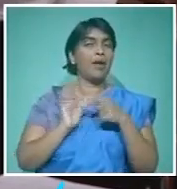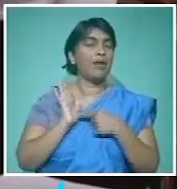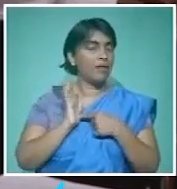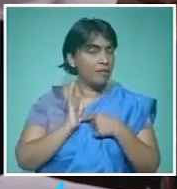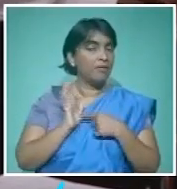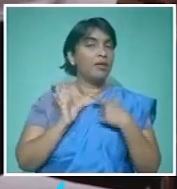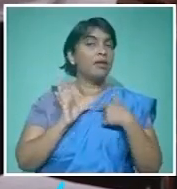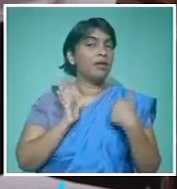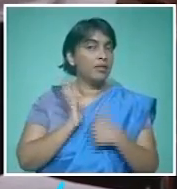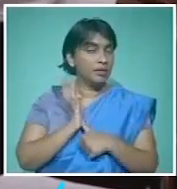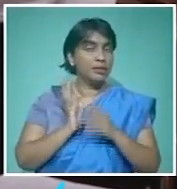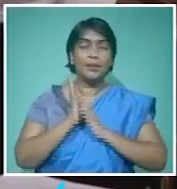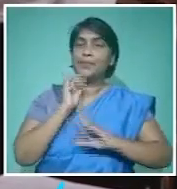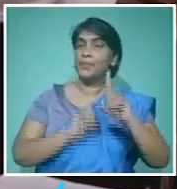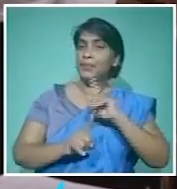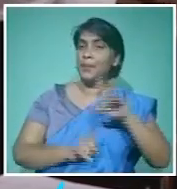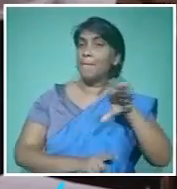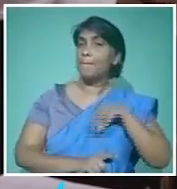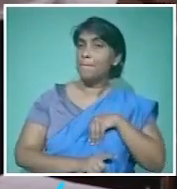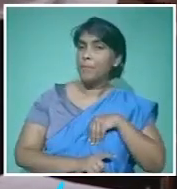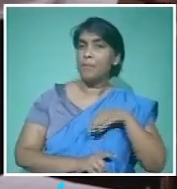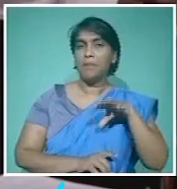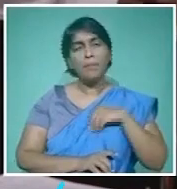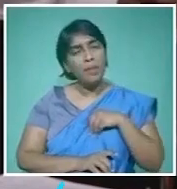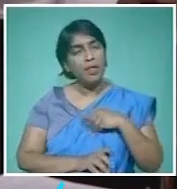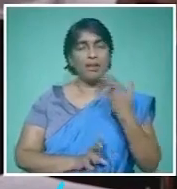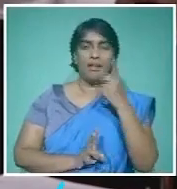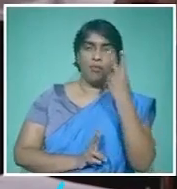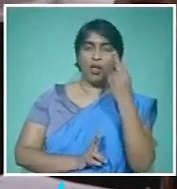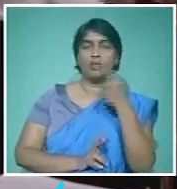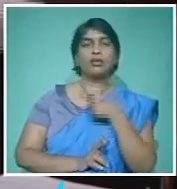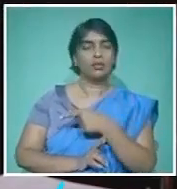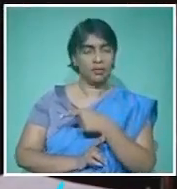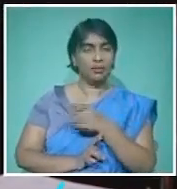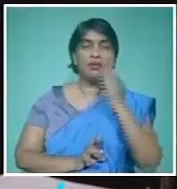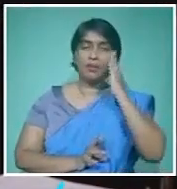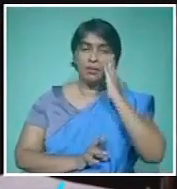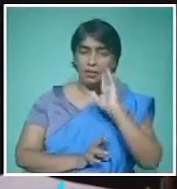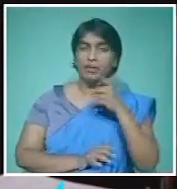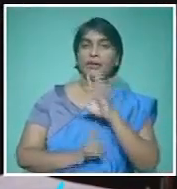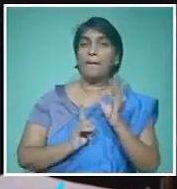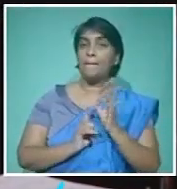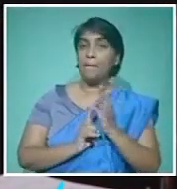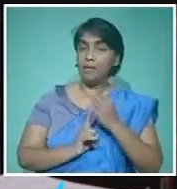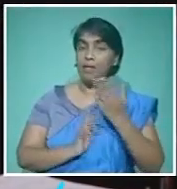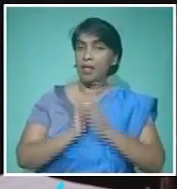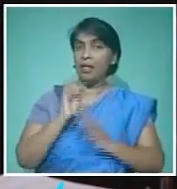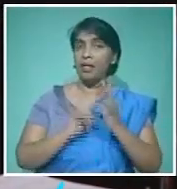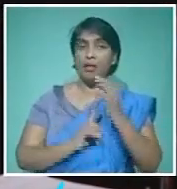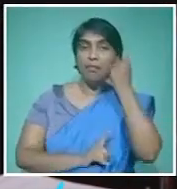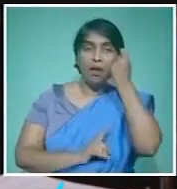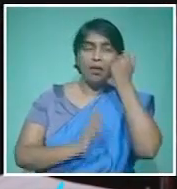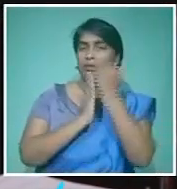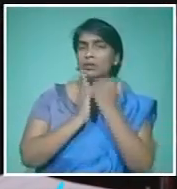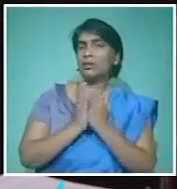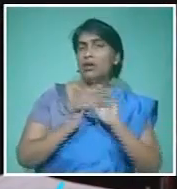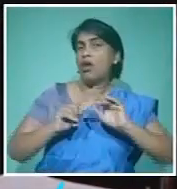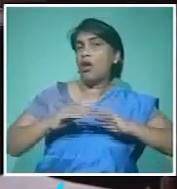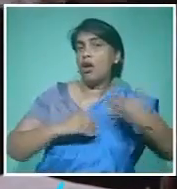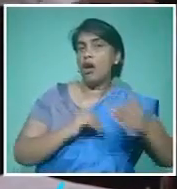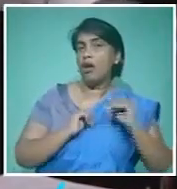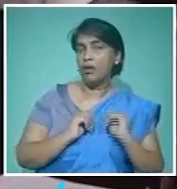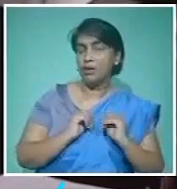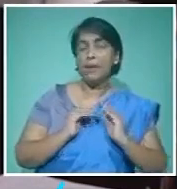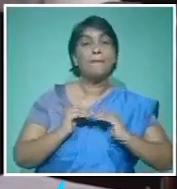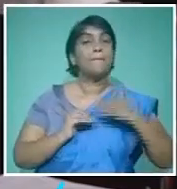පනත අමාත්‍යංශ පිළිගන්න නැති තැන් පිළිගන්න තැන් හැබැයි සම්ප්‍රදායක් හැටියට පෞද්ගලික මන්ත්‍රී යෝජනාව ඊට පස්සේ මොකද්ද වෙන්න ඕන